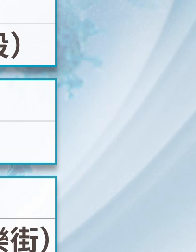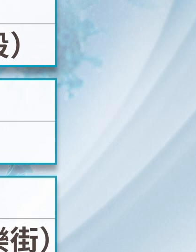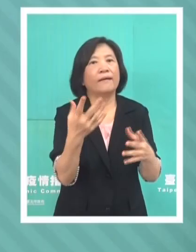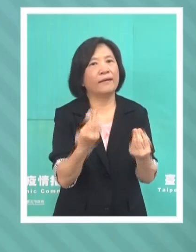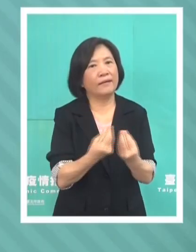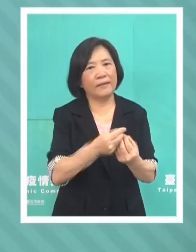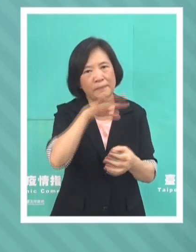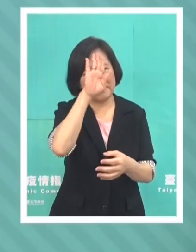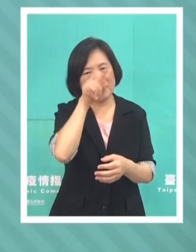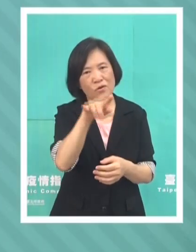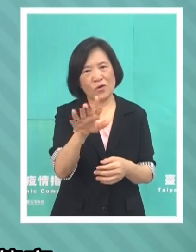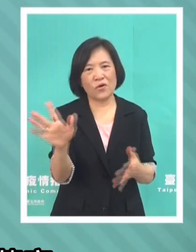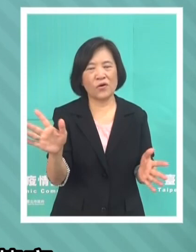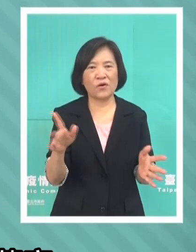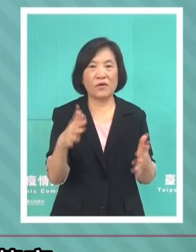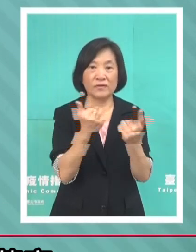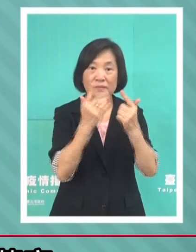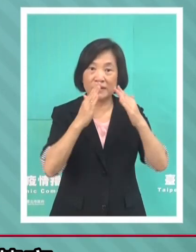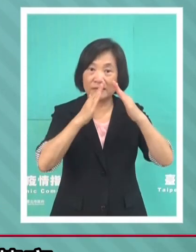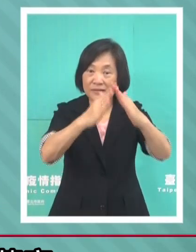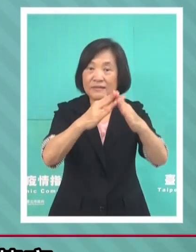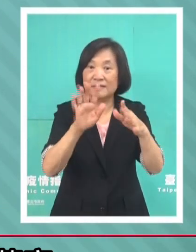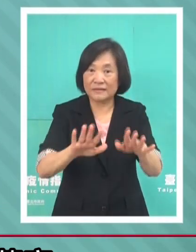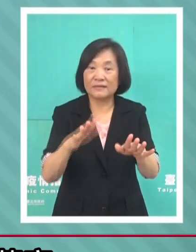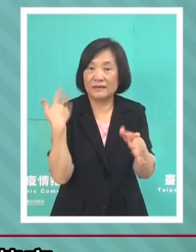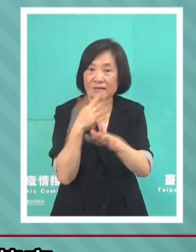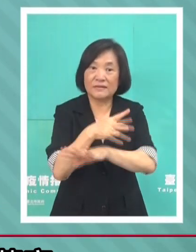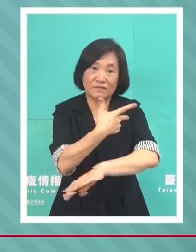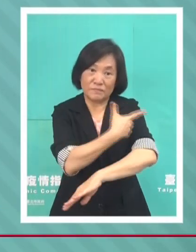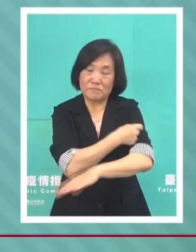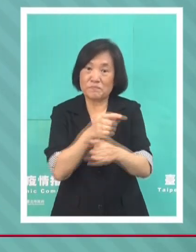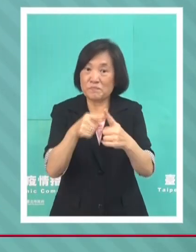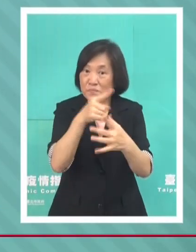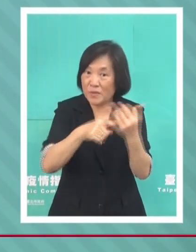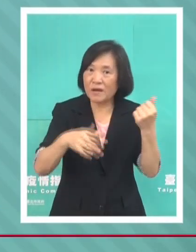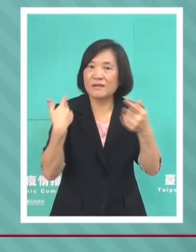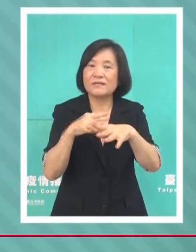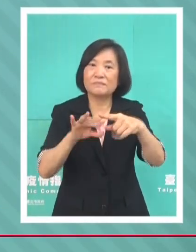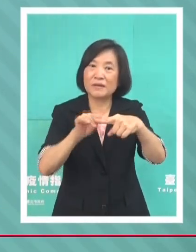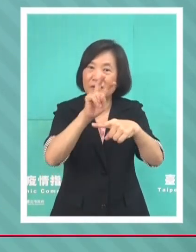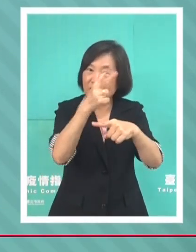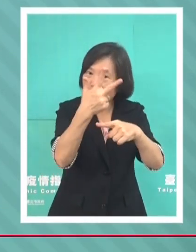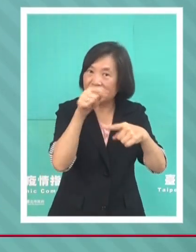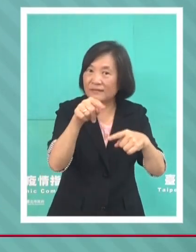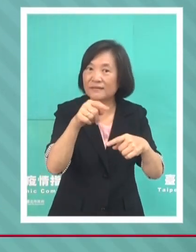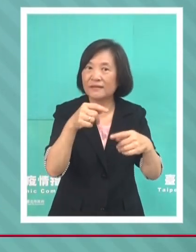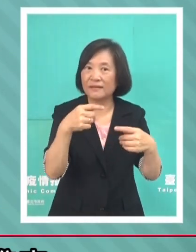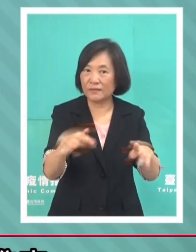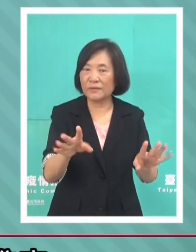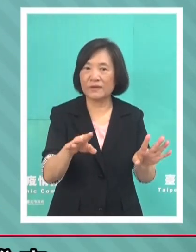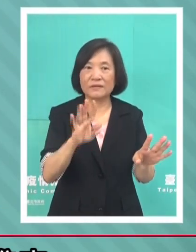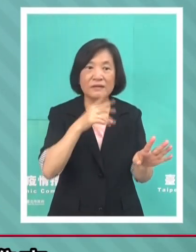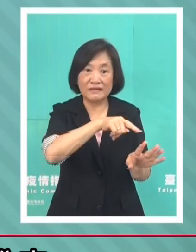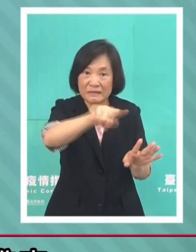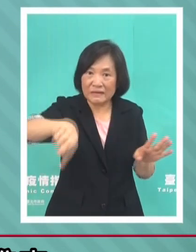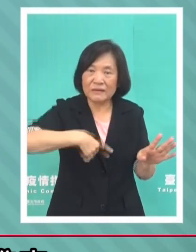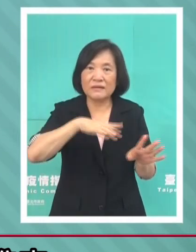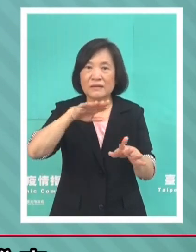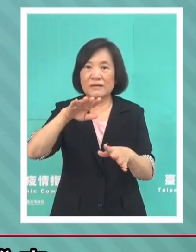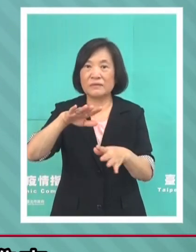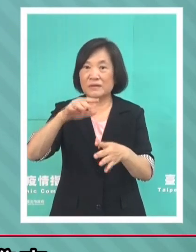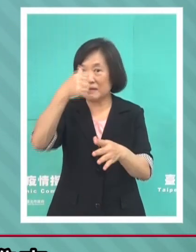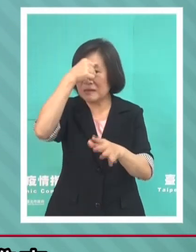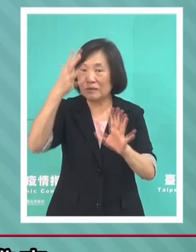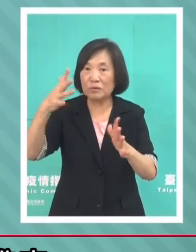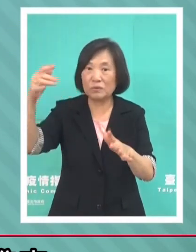门市。 虽然我们已经疫苗覆盖率打第一剂到 27% 了，但是我要先讲哦，这是因为印度变种病毒还没